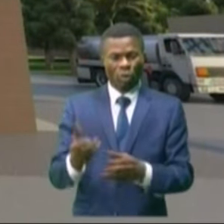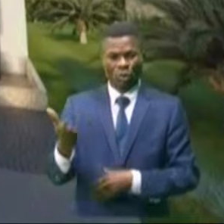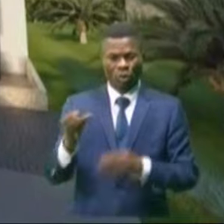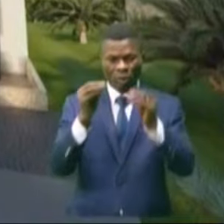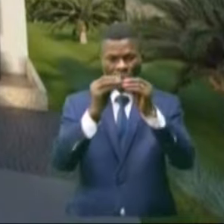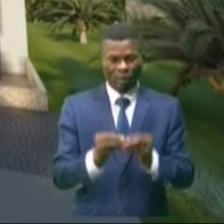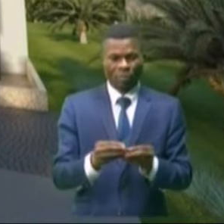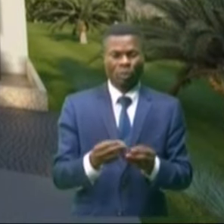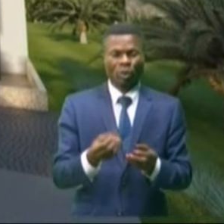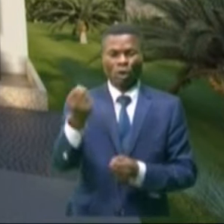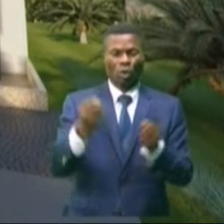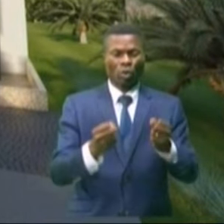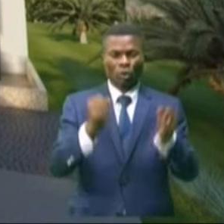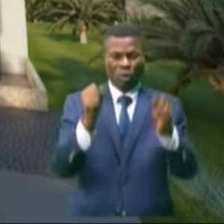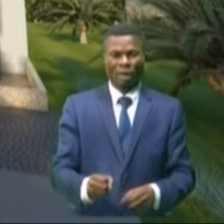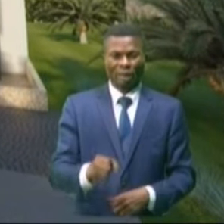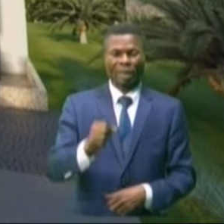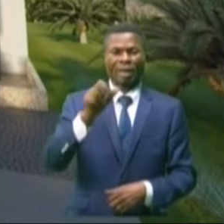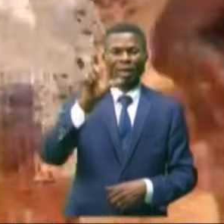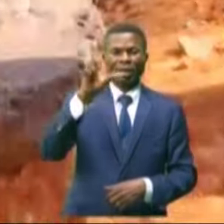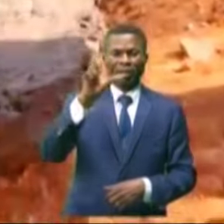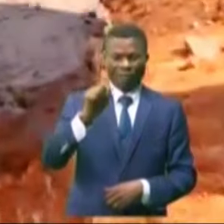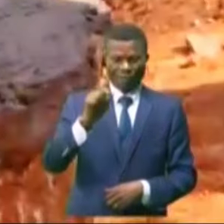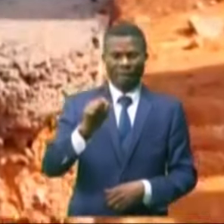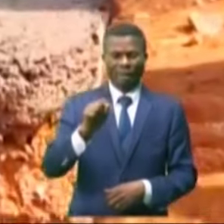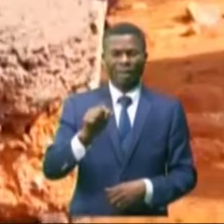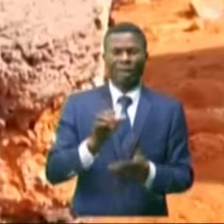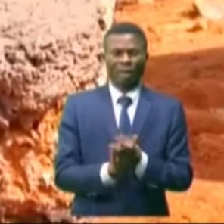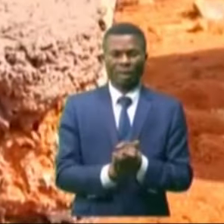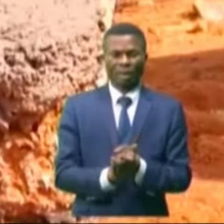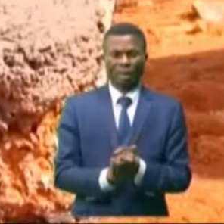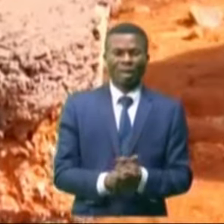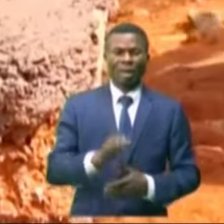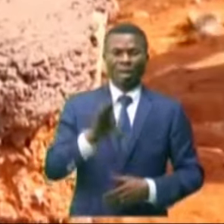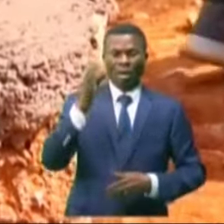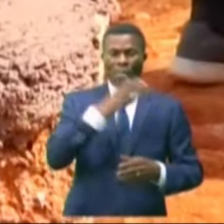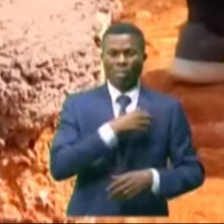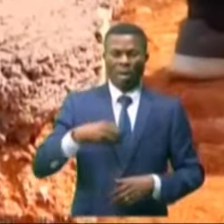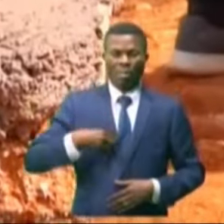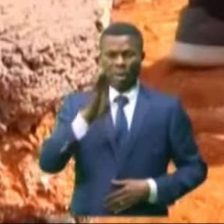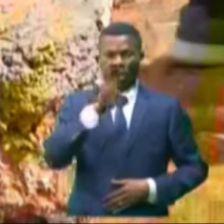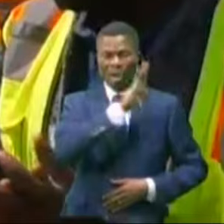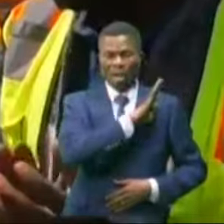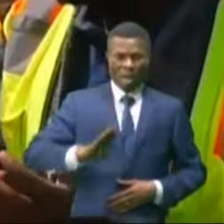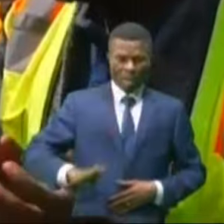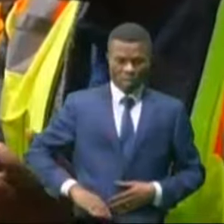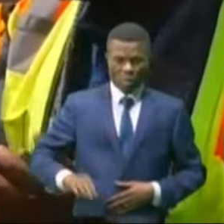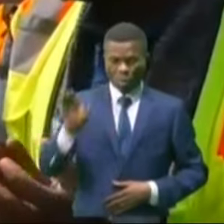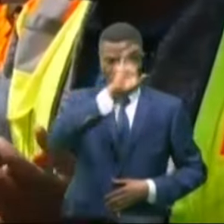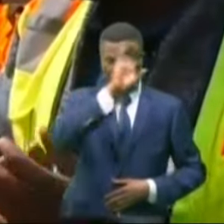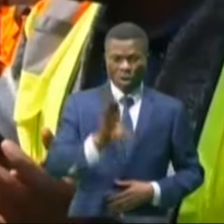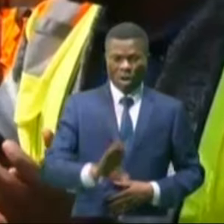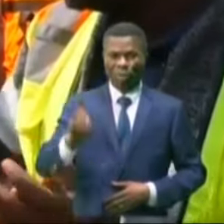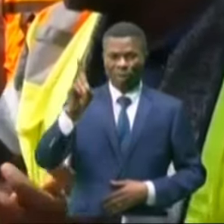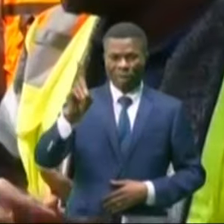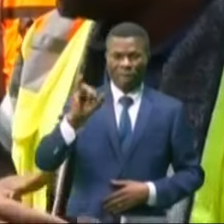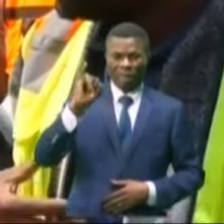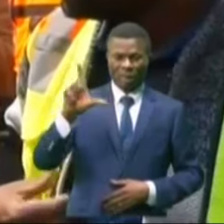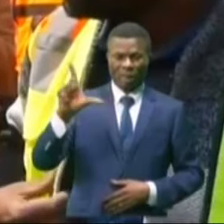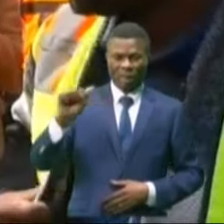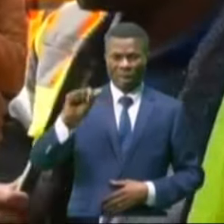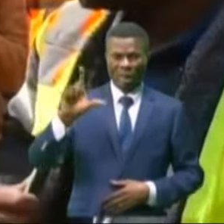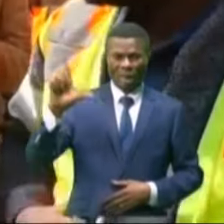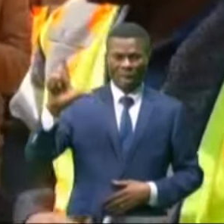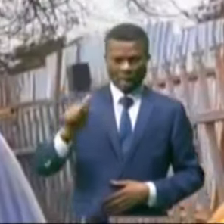20 parkings. Au cours de cette cérémonie, la bourgmestre de la commune de Dilala, Françoise Mangouéji, a invité